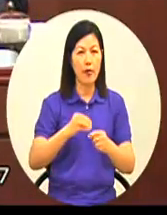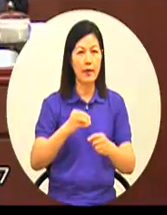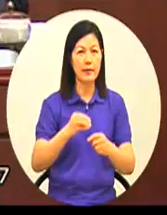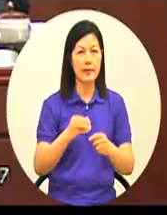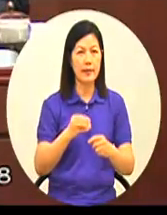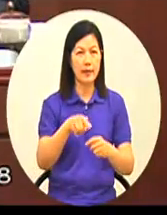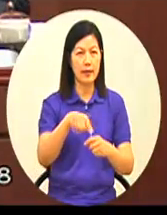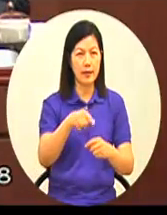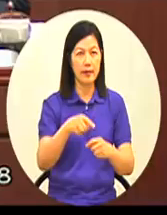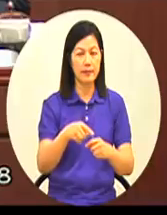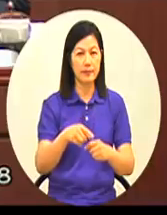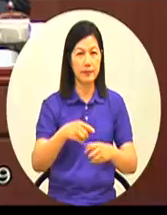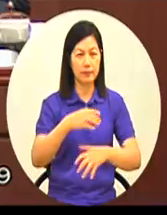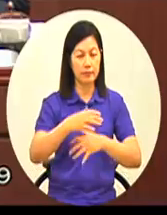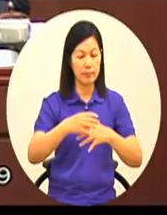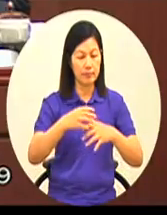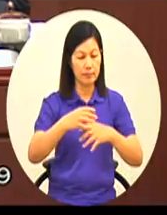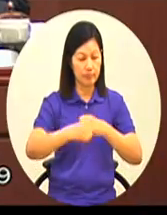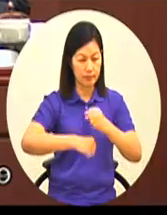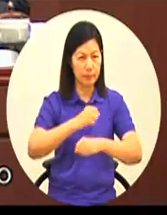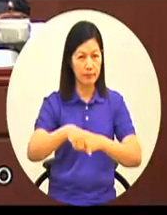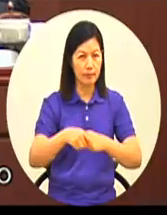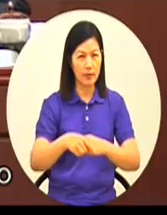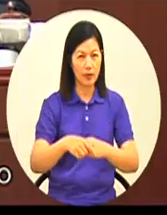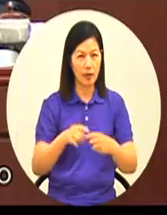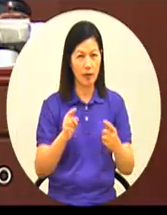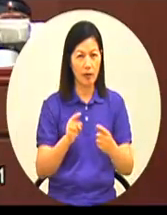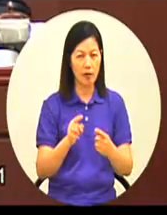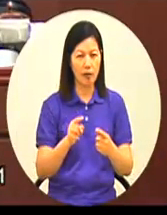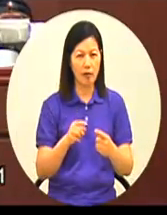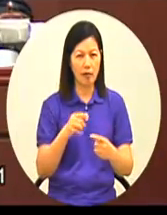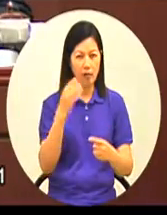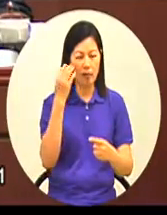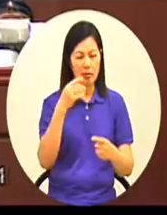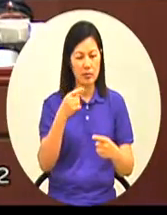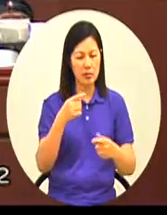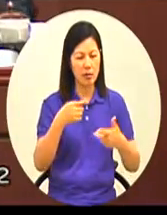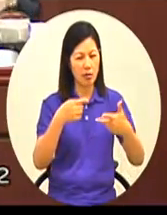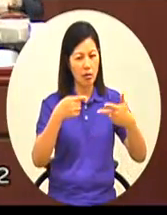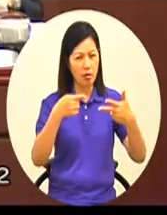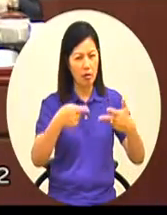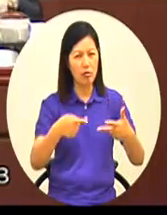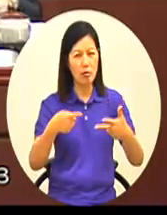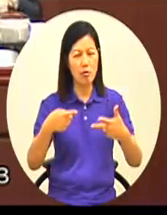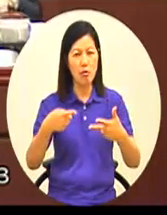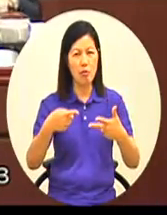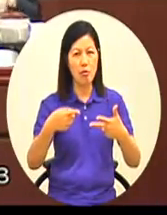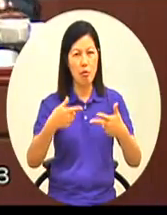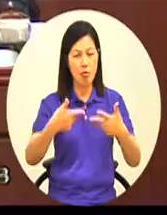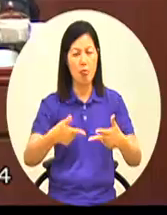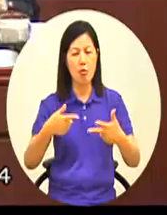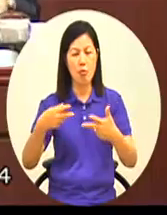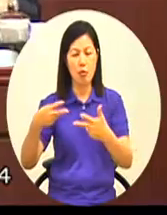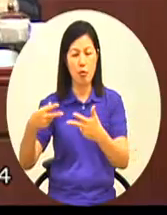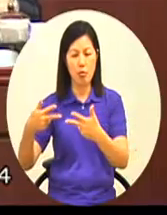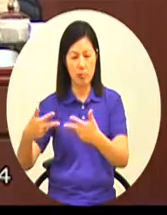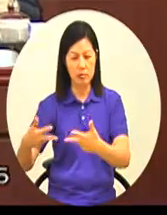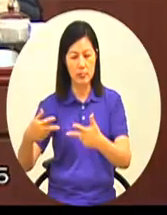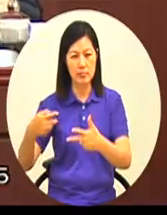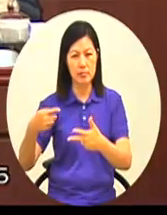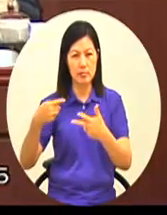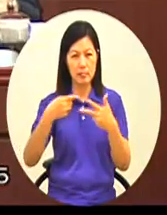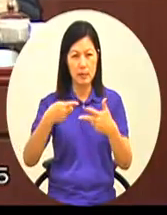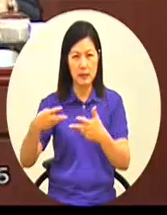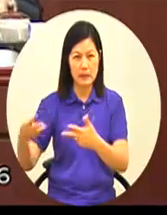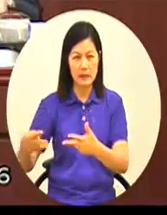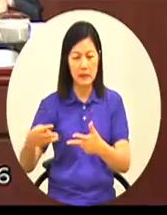是。真无拄好，拄好六日一三天哦，其实是假日。感觉足可惜，迄三天真正拢